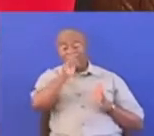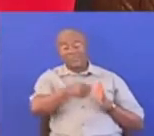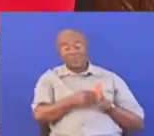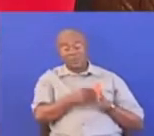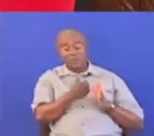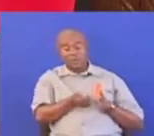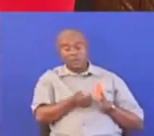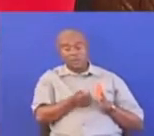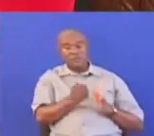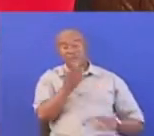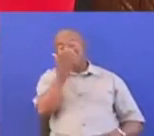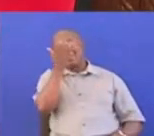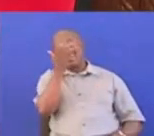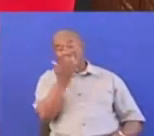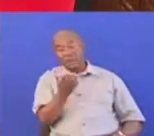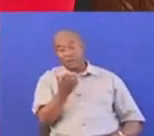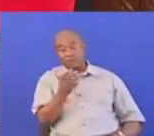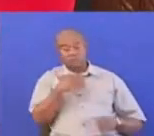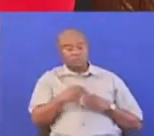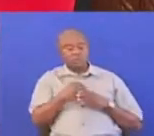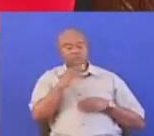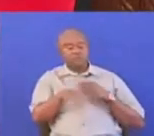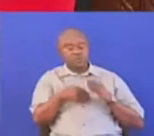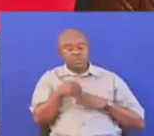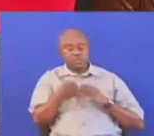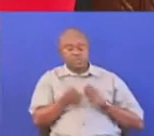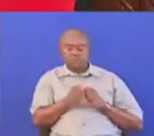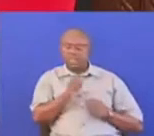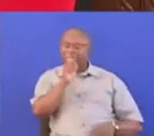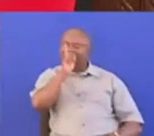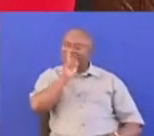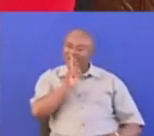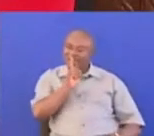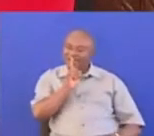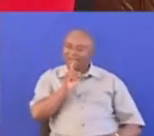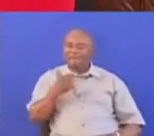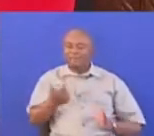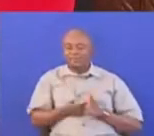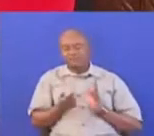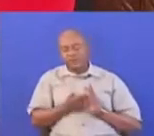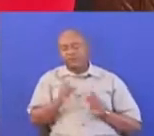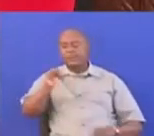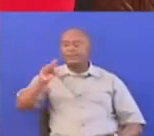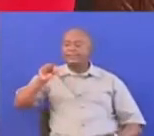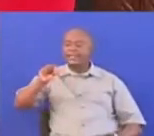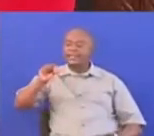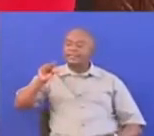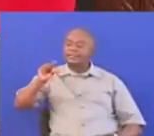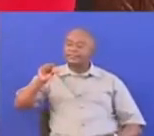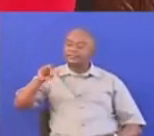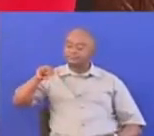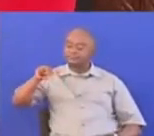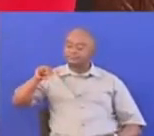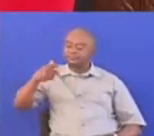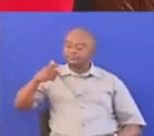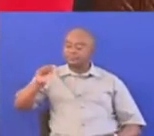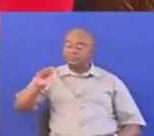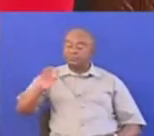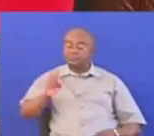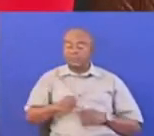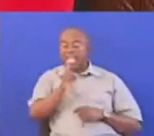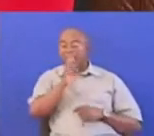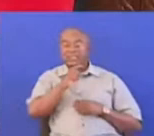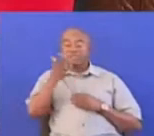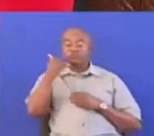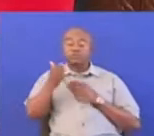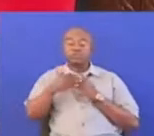kule viwanda vitano ambavyo vinachakata mazao ya asali kama mita. Lakini asali pia inapouzwa nje ya nchi